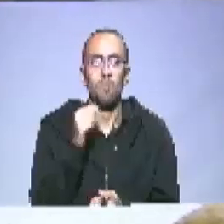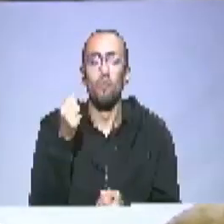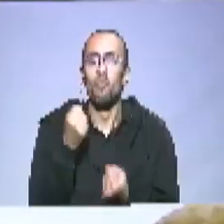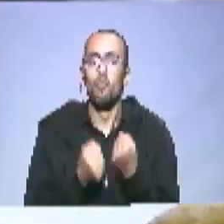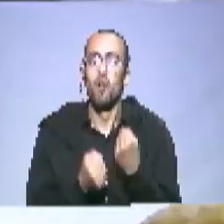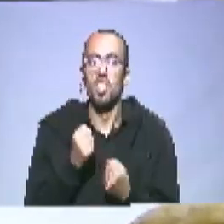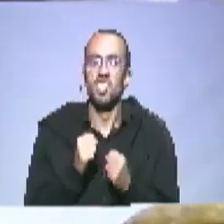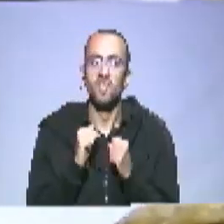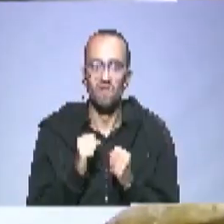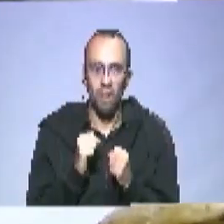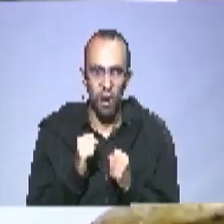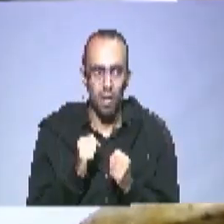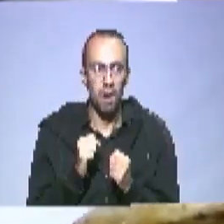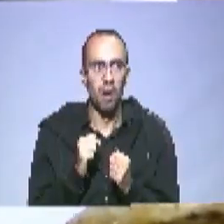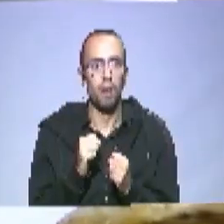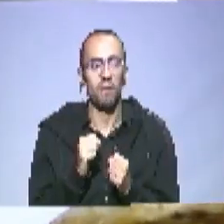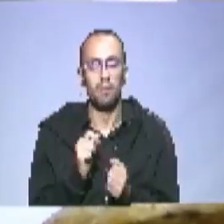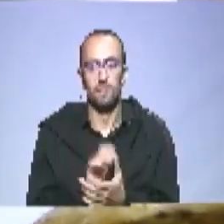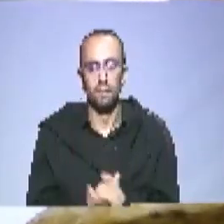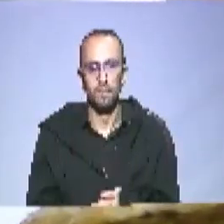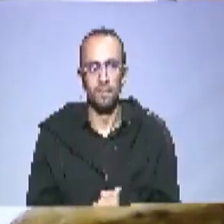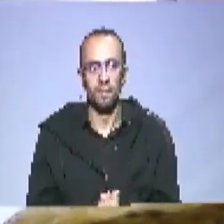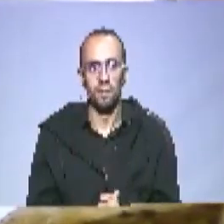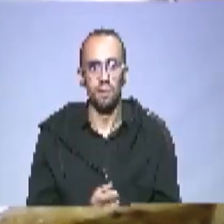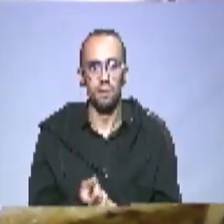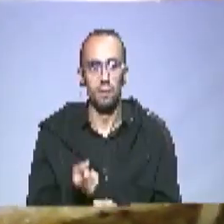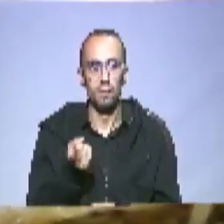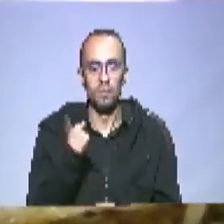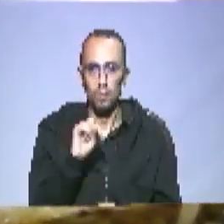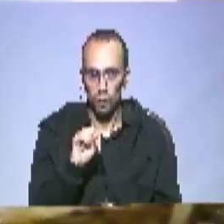ملوخية ناشفة بالمشروم، وعملنا